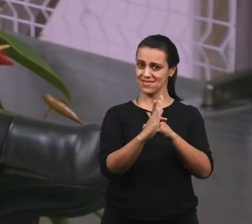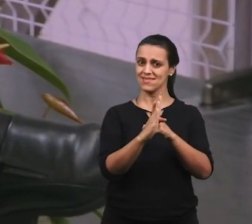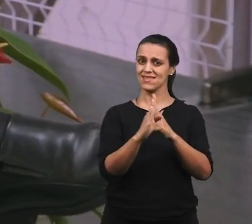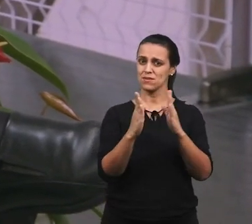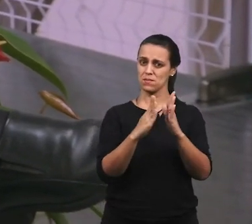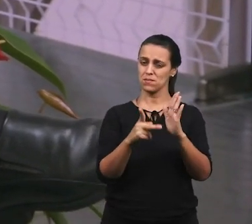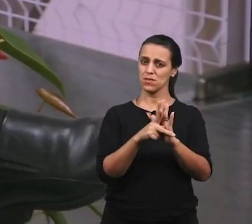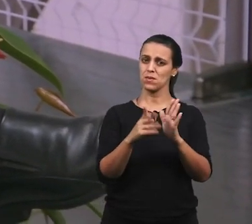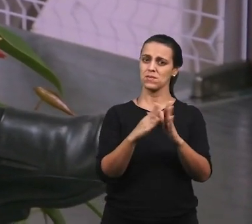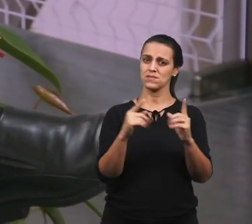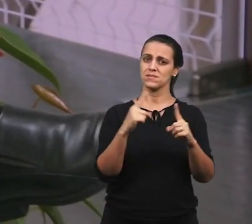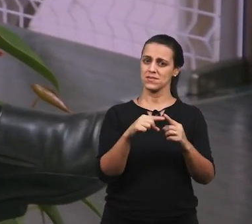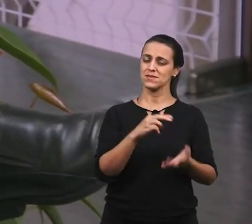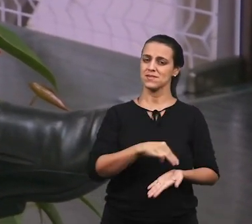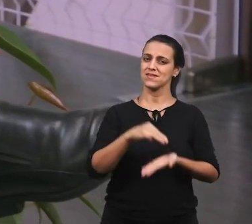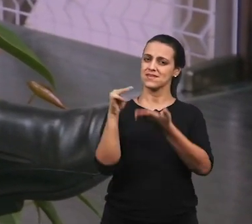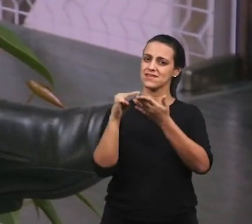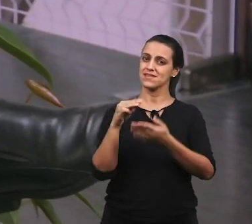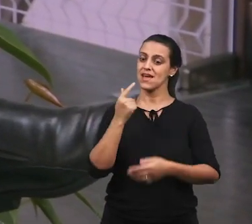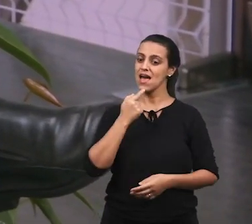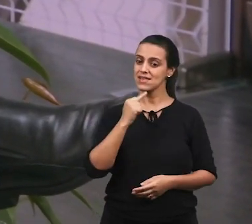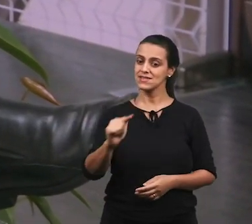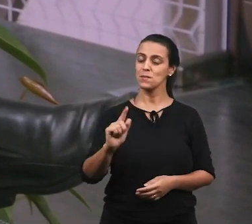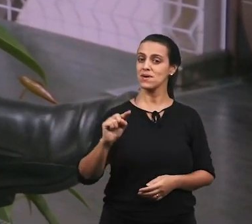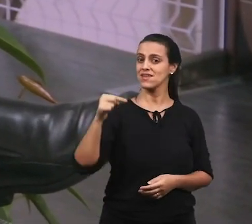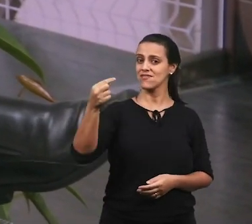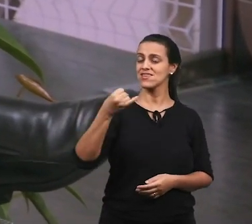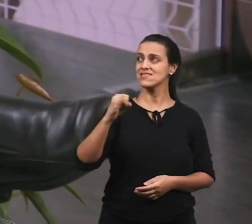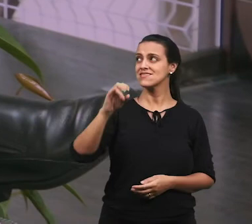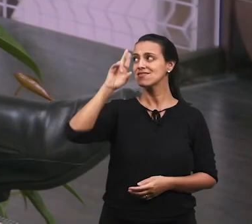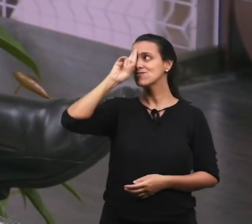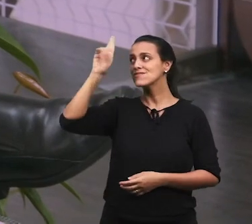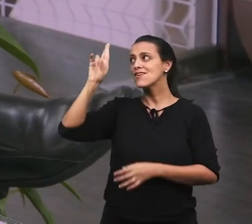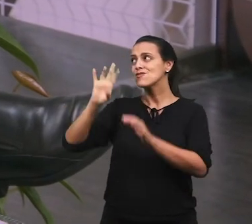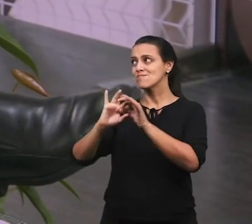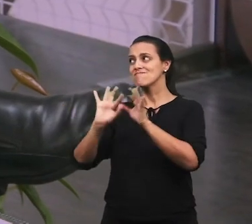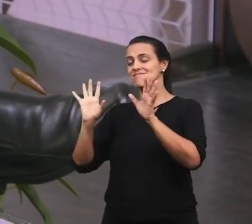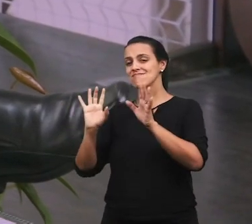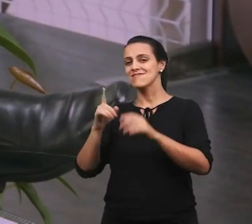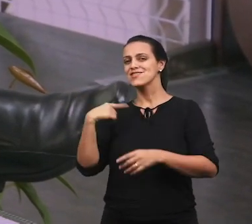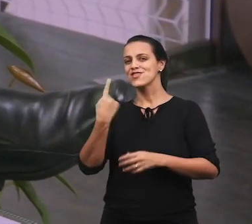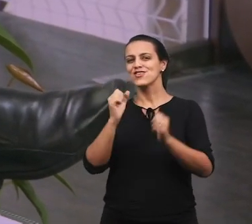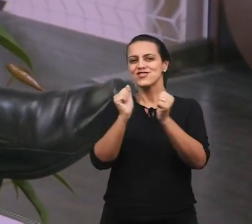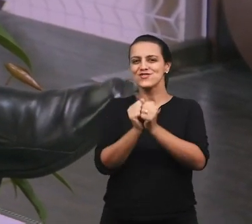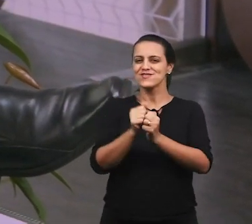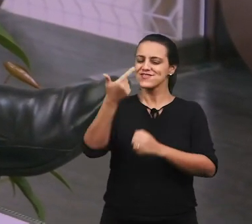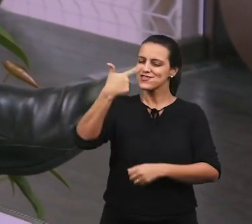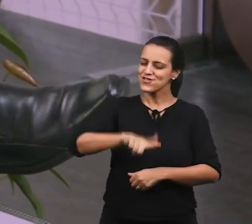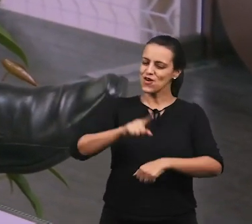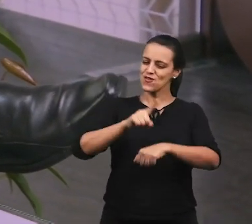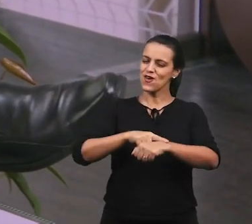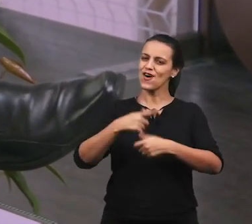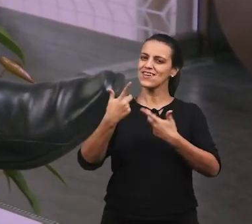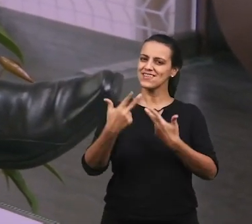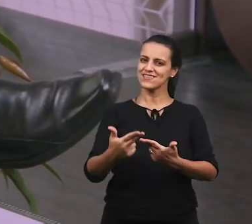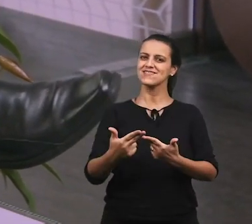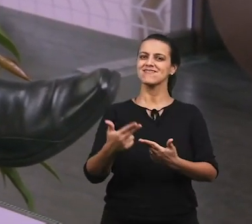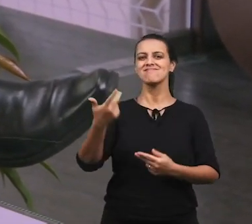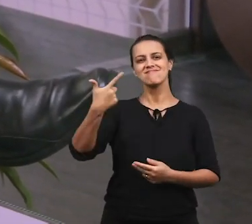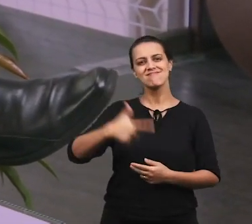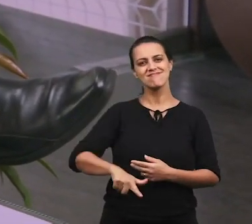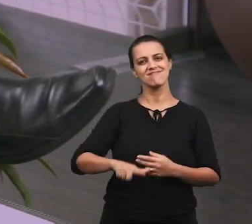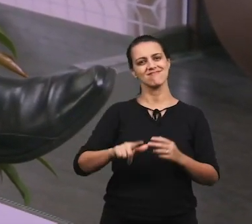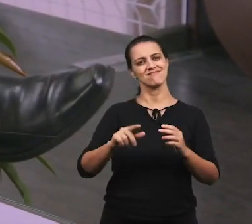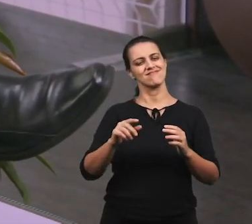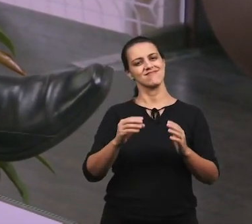времени мы транслируем наше служение Воскресной библейской школы, а на следующей неделе, если Господь позволит нам, будем